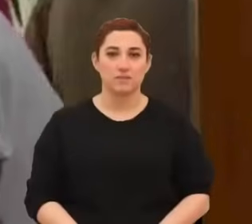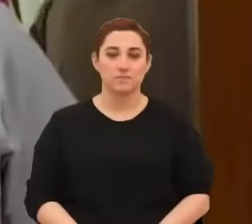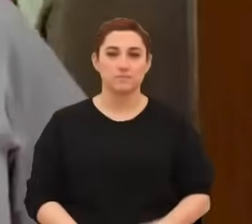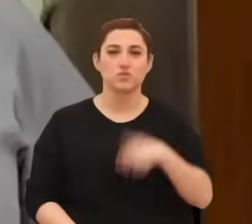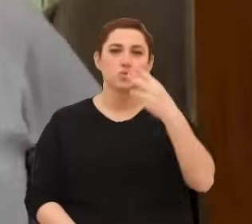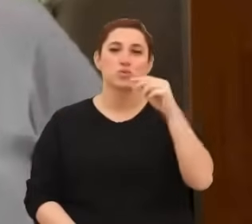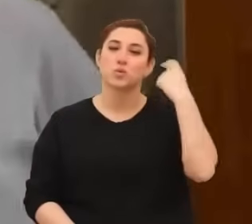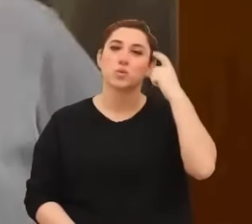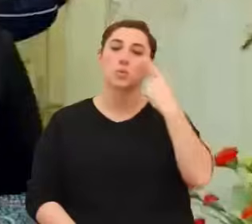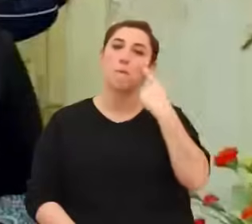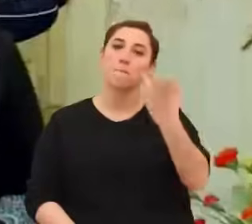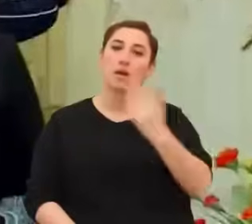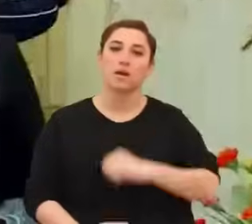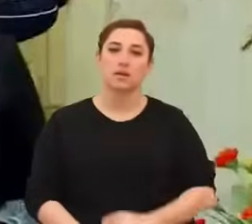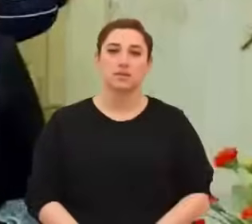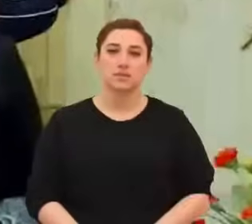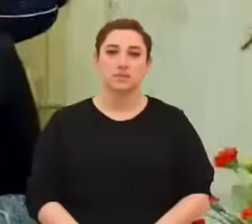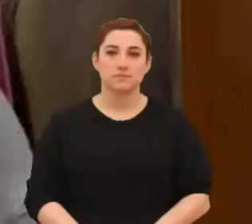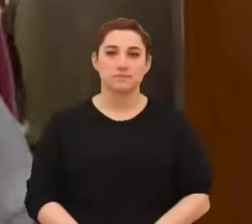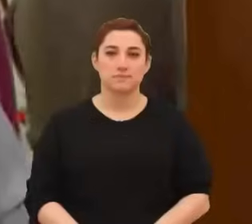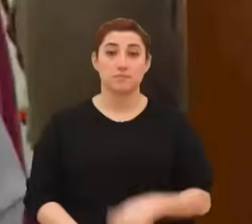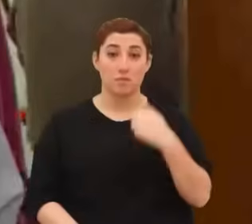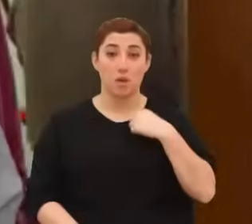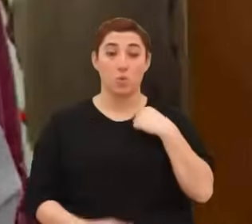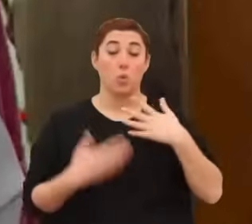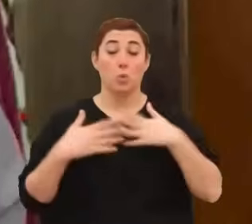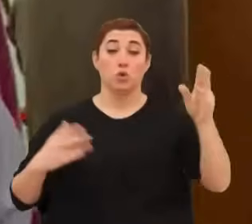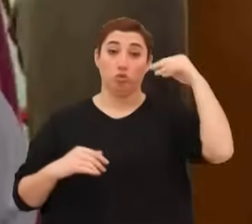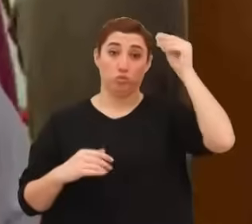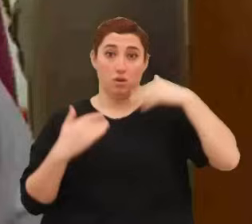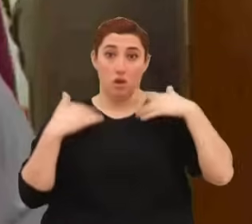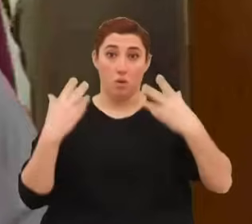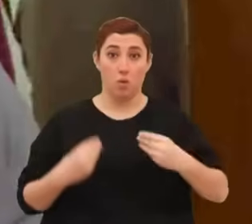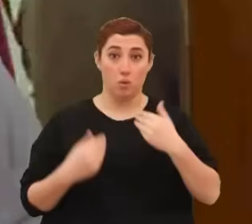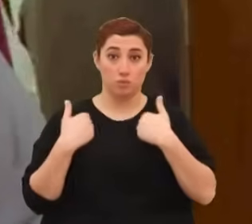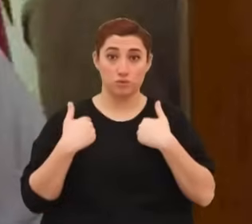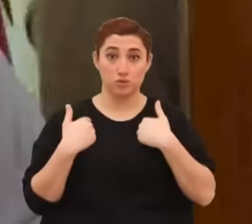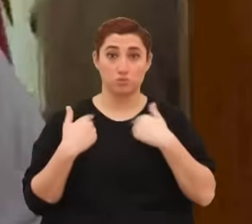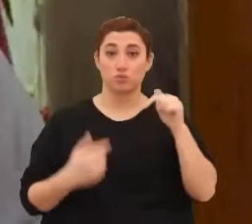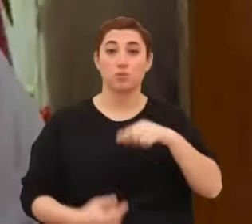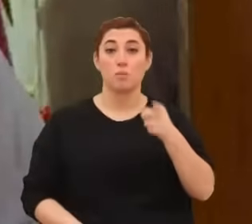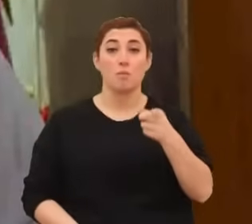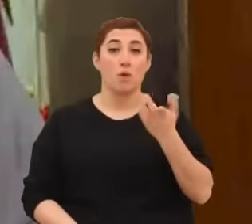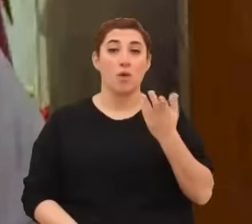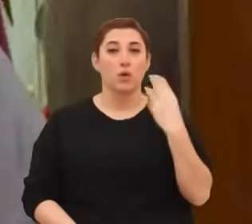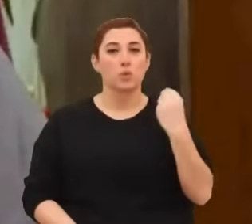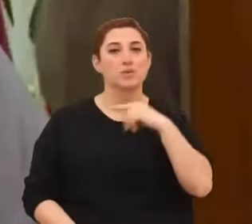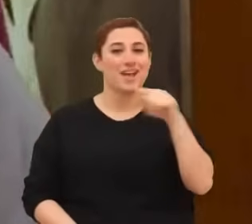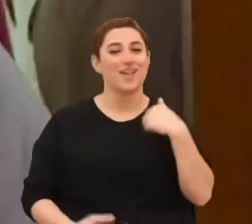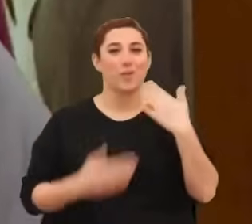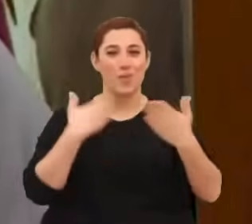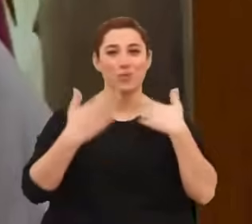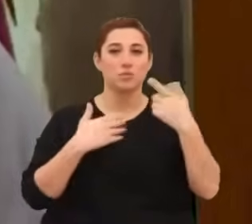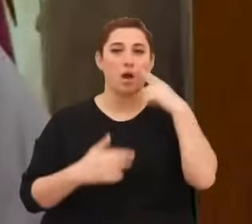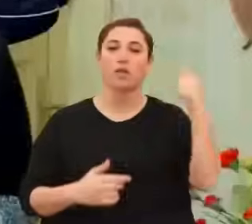Ya şu çocuğun düşündüğü şeye bak ya. Ben koskoca muhtar olmuşum. Bunun böyle güzelliğini